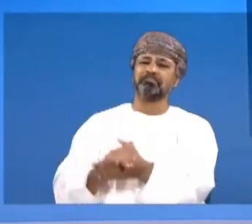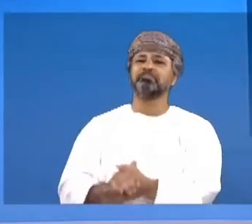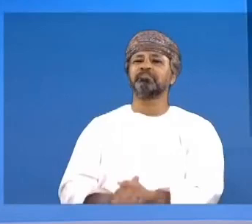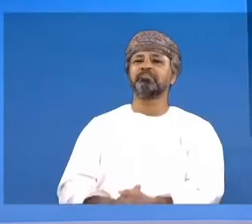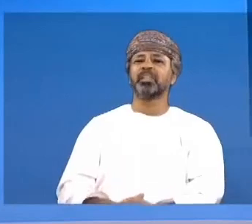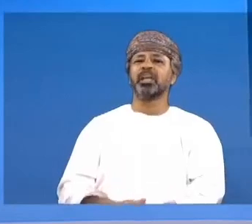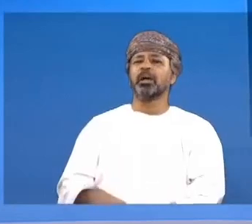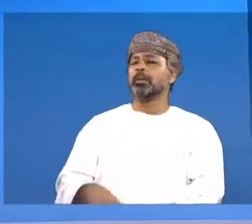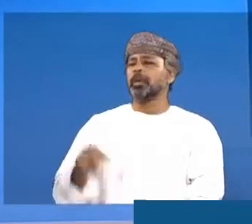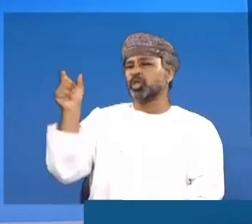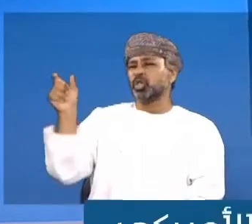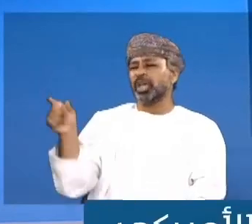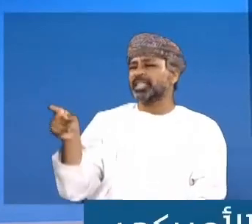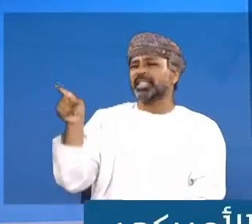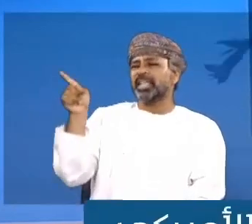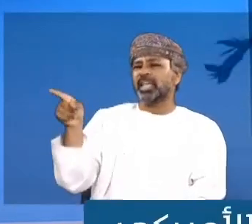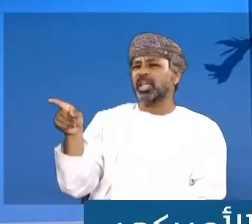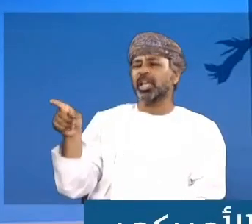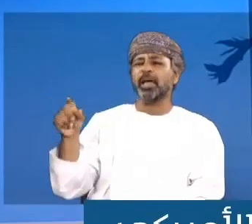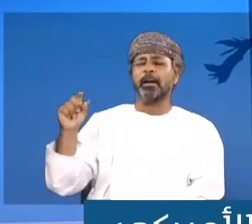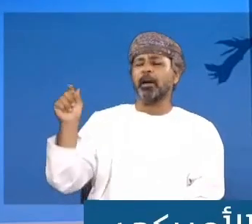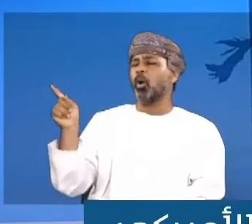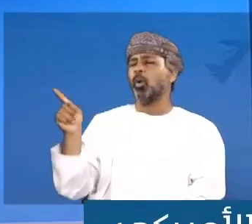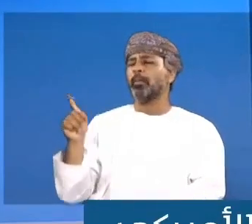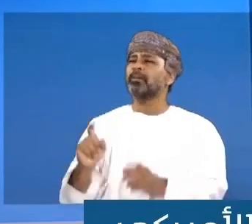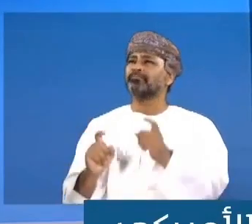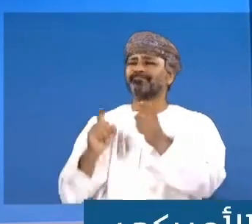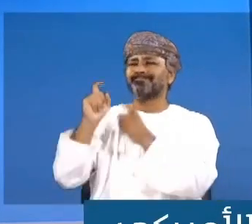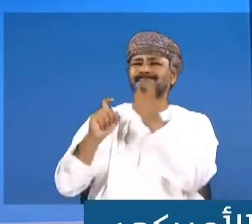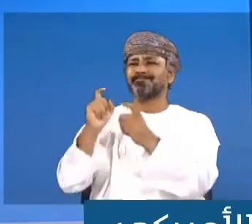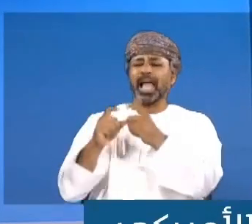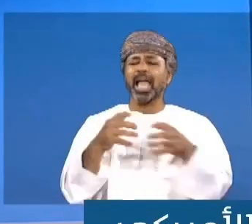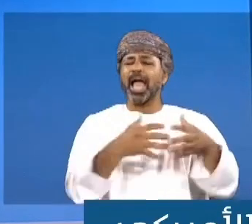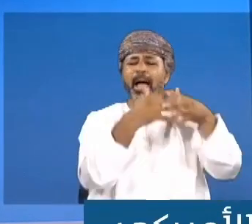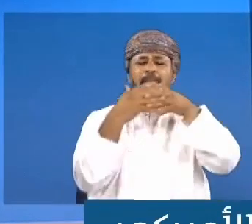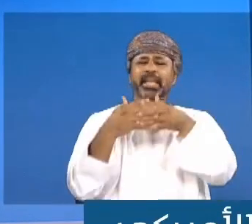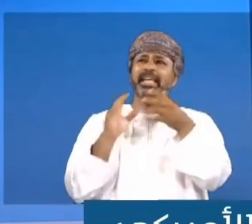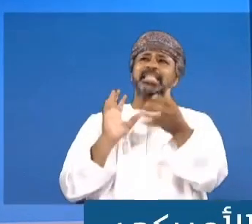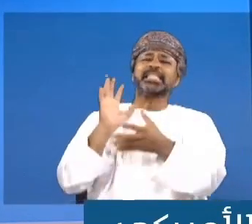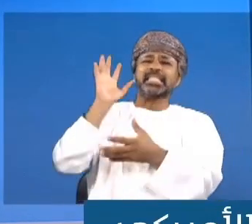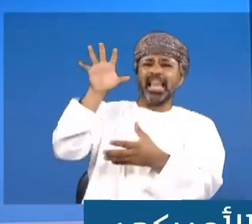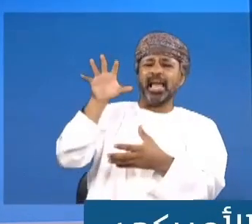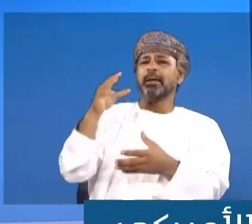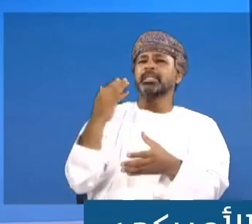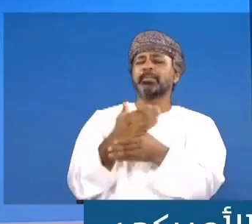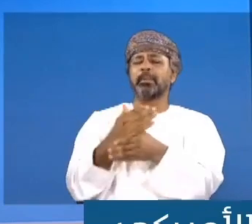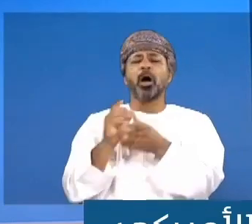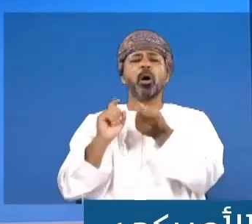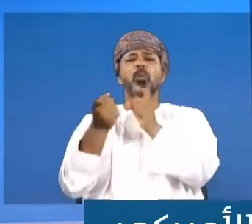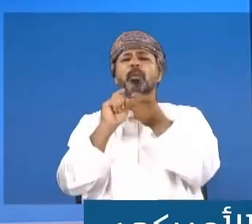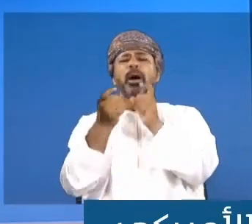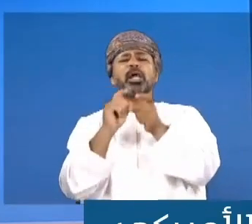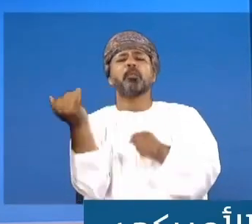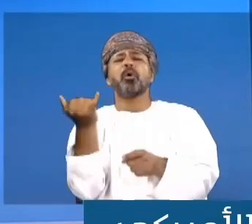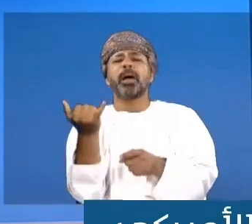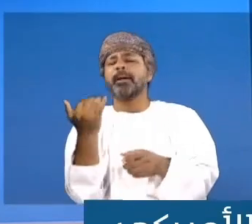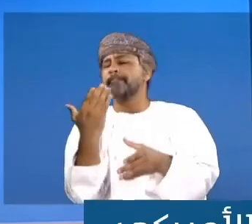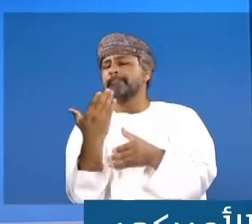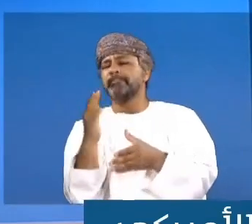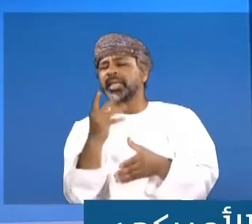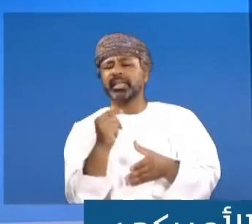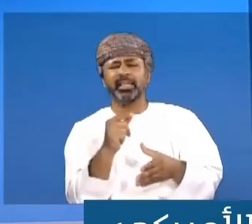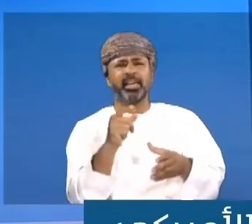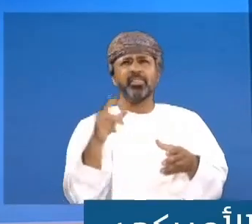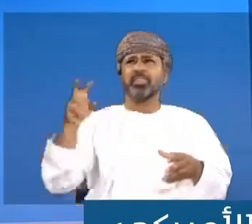تأهل دينفر بوغيتس إلى الدور الإقصائي الثاني في الدور الأمريكي لكرة السلة بعد فوزه في مباراة حاسمة على يوتا جاز